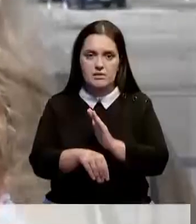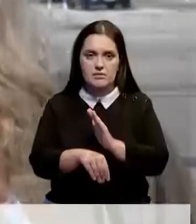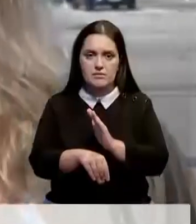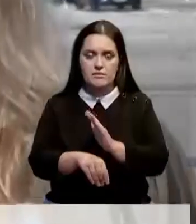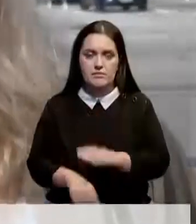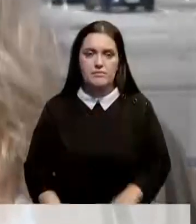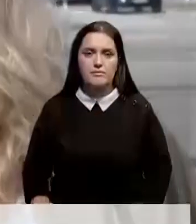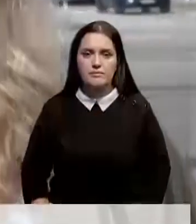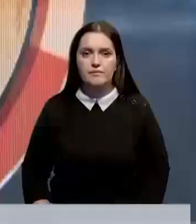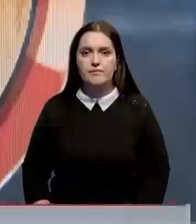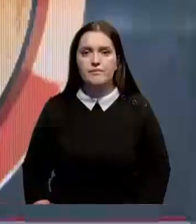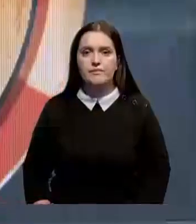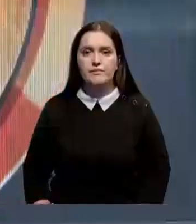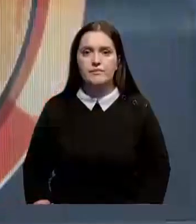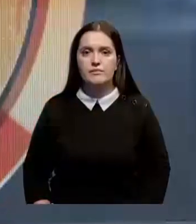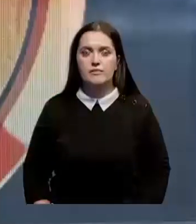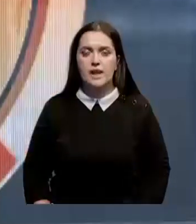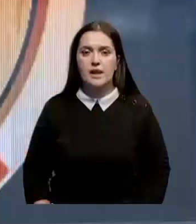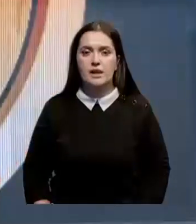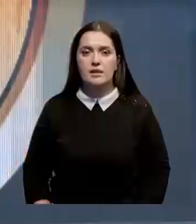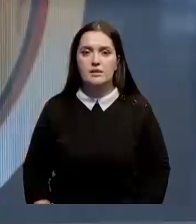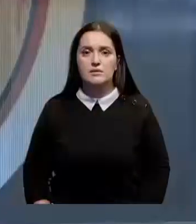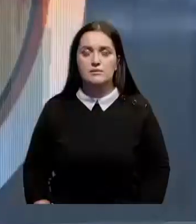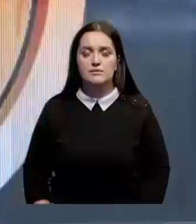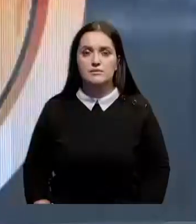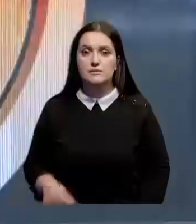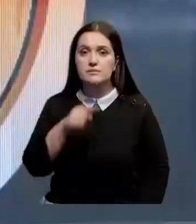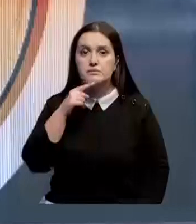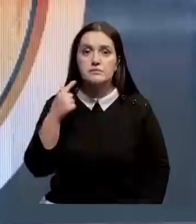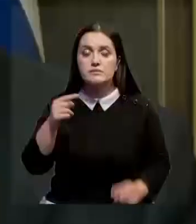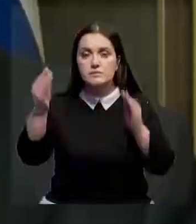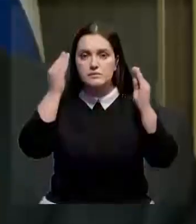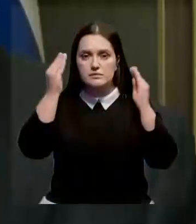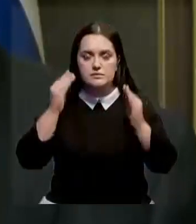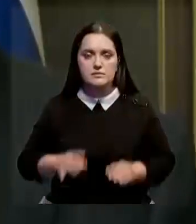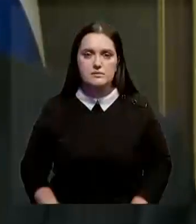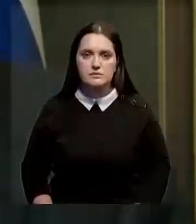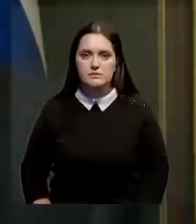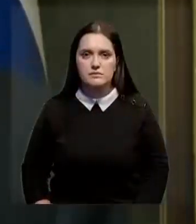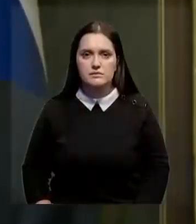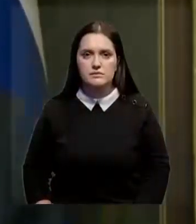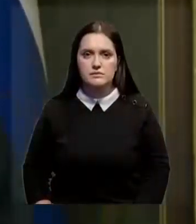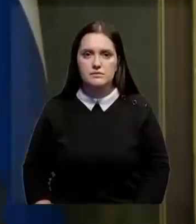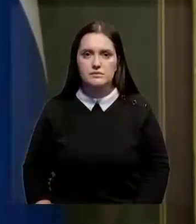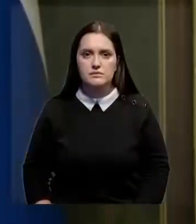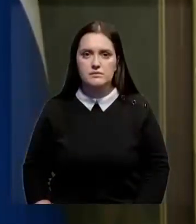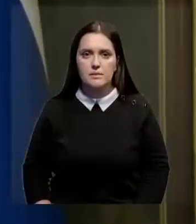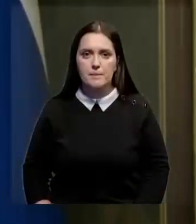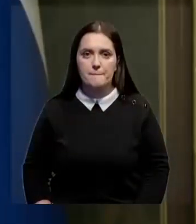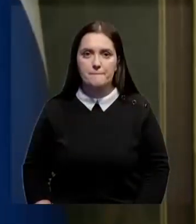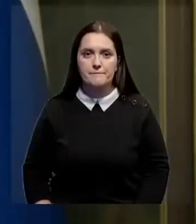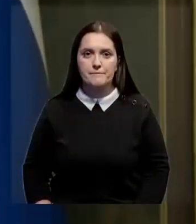это. А вот позиция России по этому вопросу. Поразила та скорость, которой